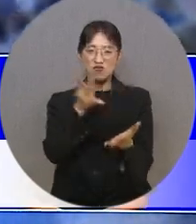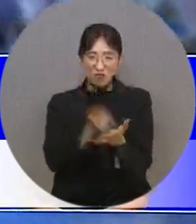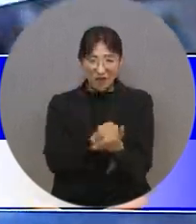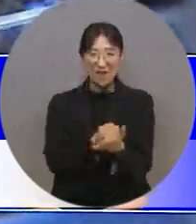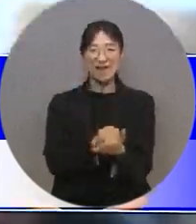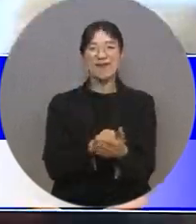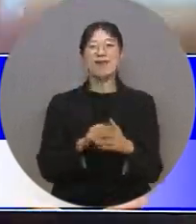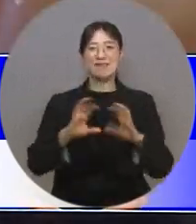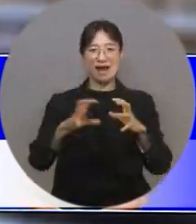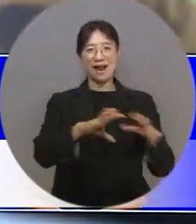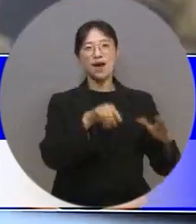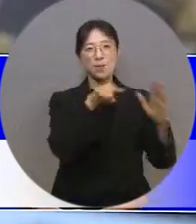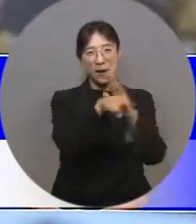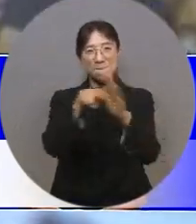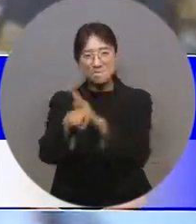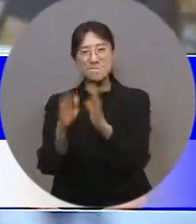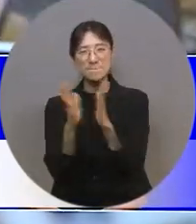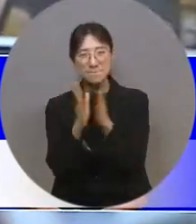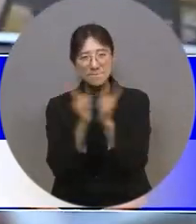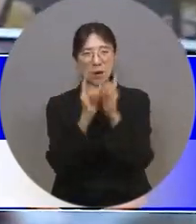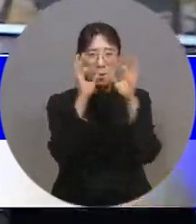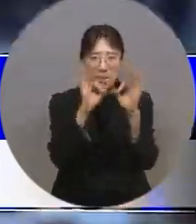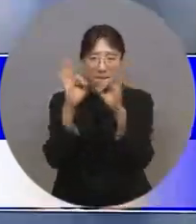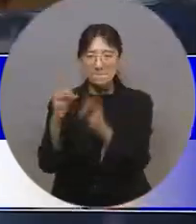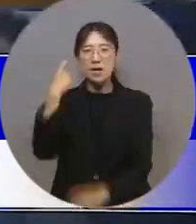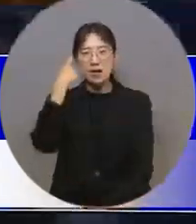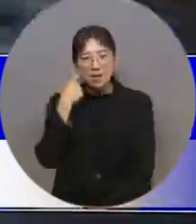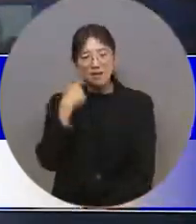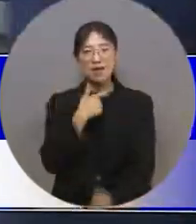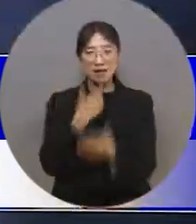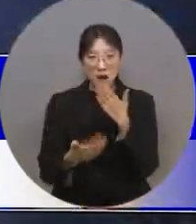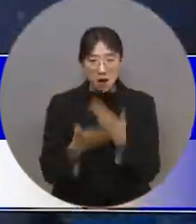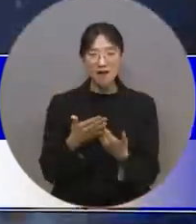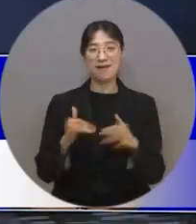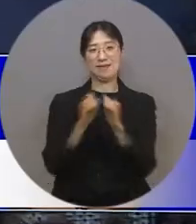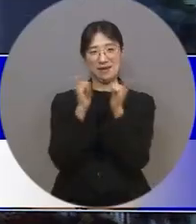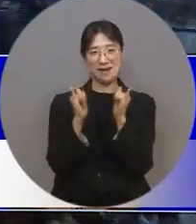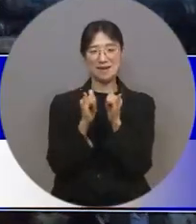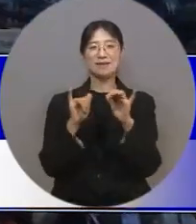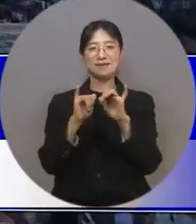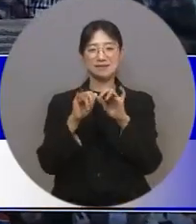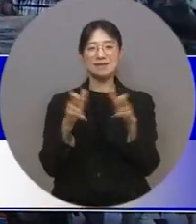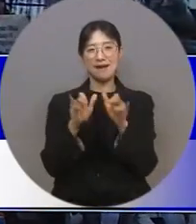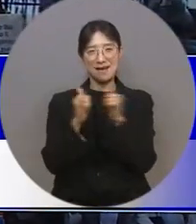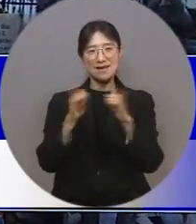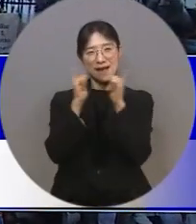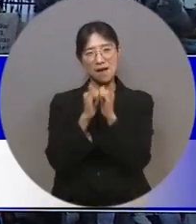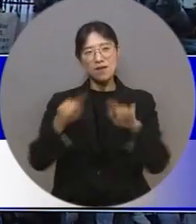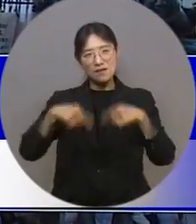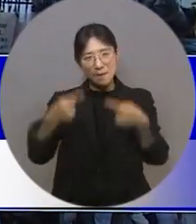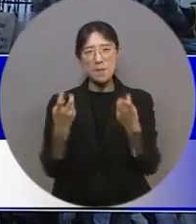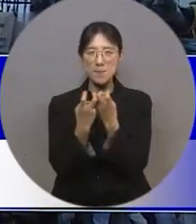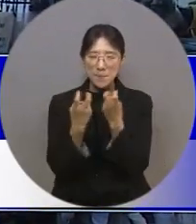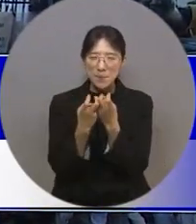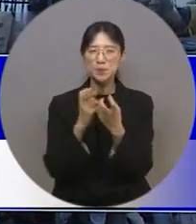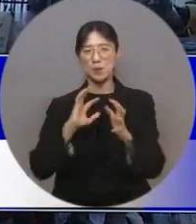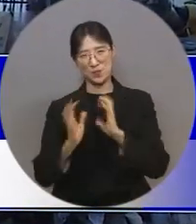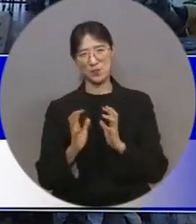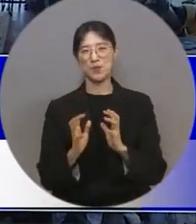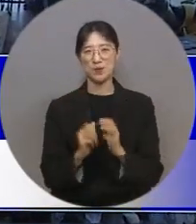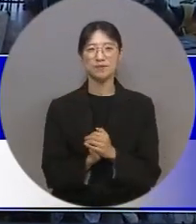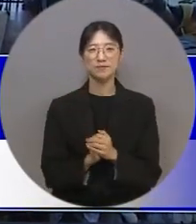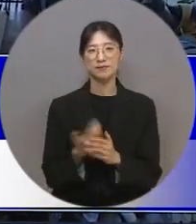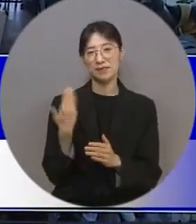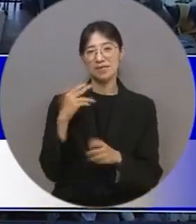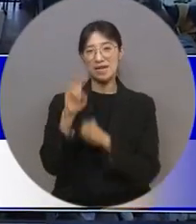직접 보고 느끼며 쌓은 경험을 토대로 장애인의 사회 참여 방향을 모색해왔습니다. 지난